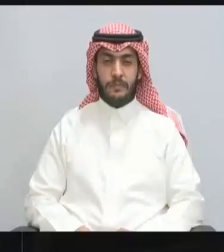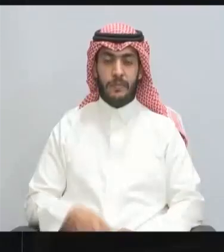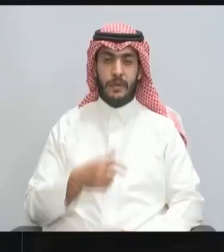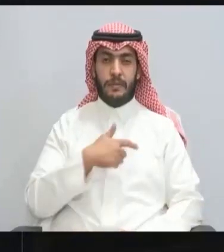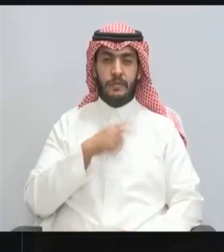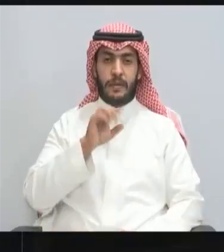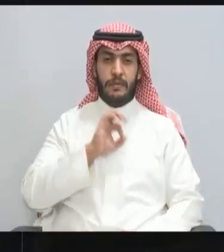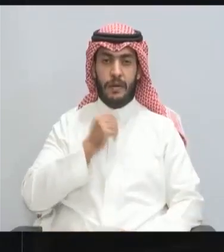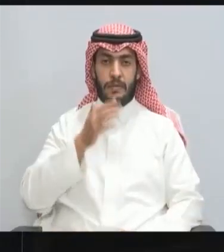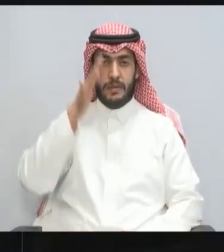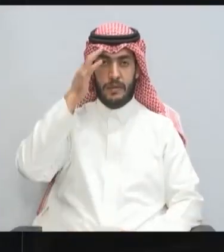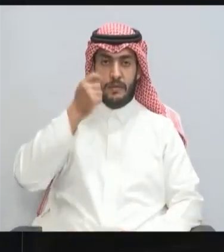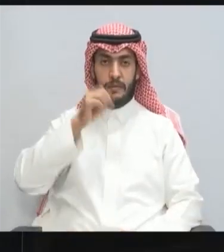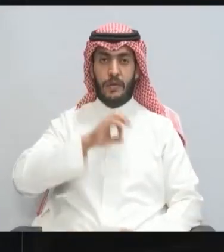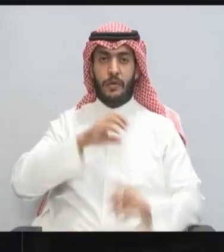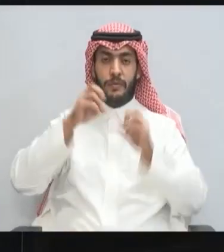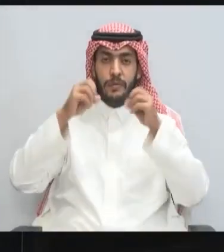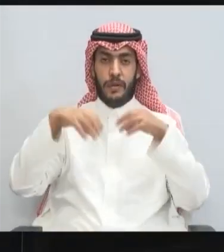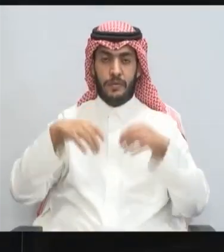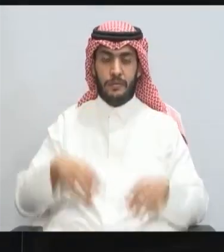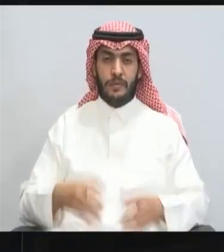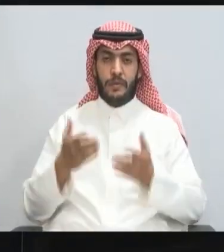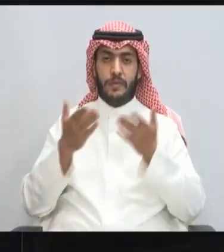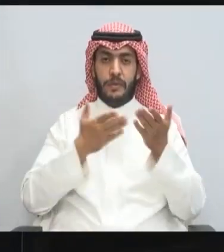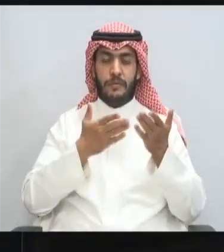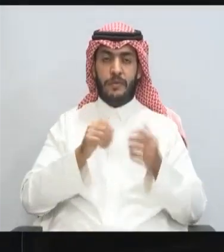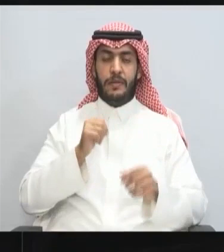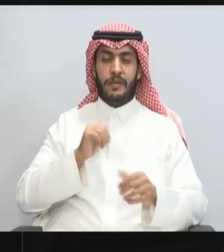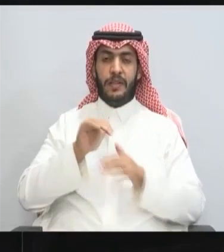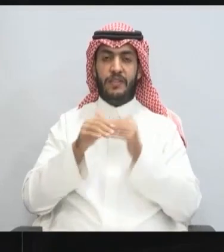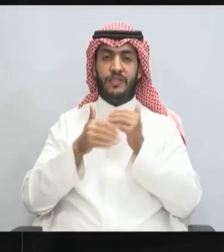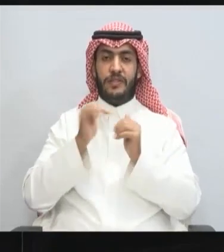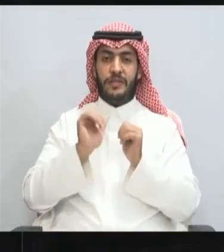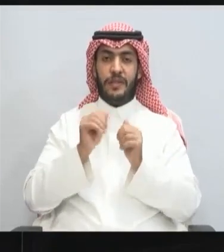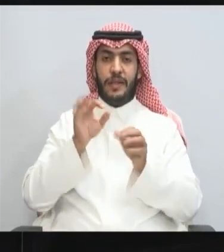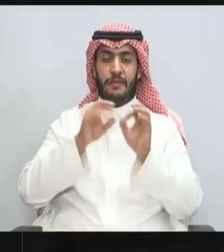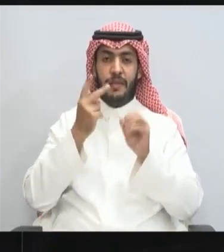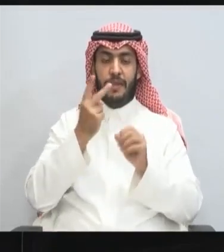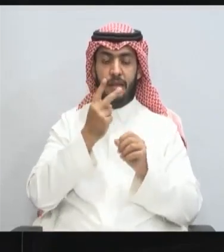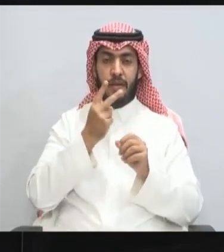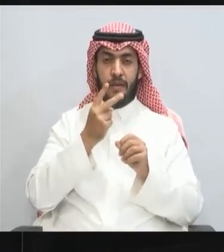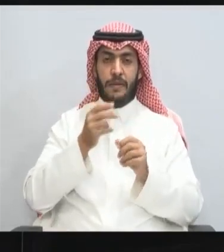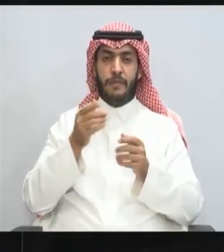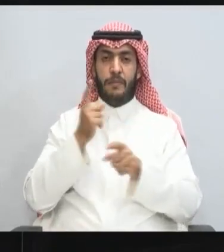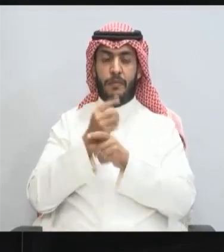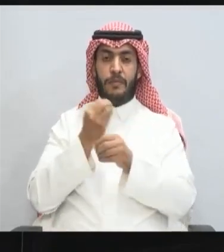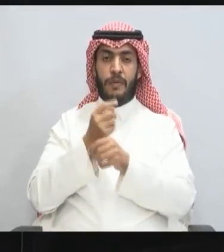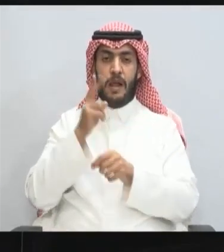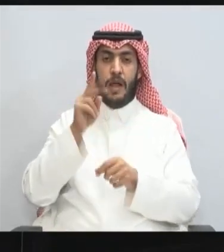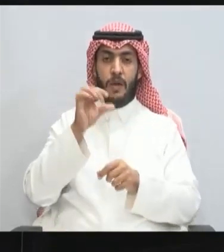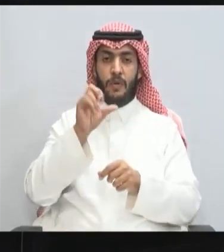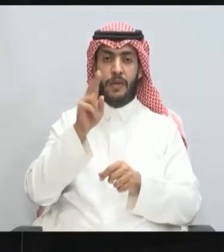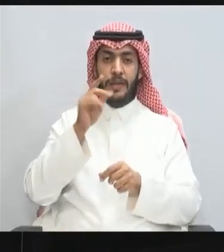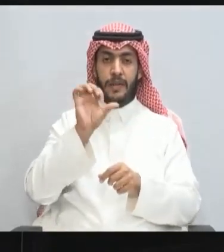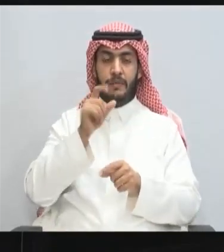بسم الله الرحمن الرحيم السلام عليكم ورحمه الله وبركاته اهلا وسهلا بكم في درس جديد من دروس كيميا 2 ا معكم معلمتكم العنود